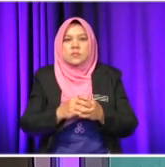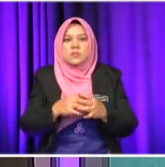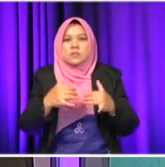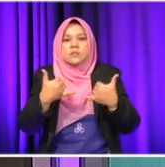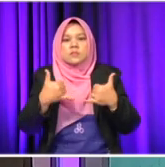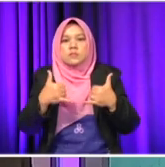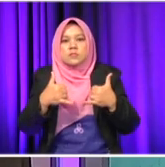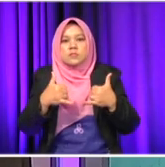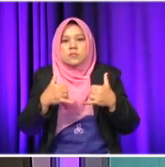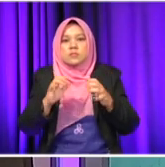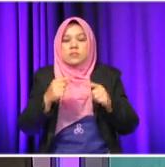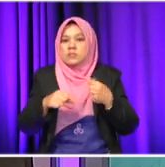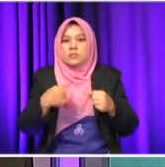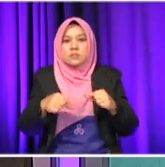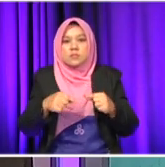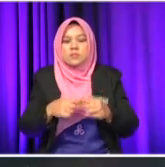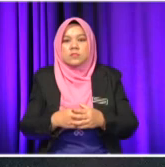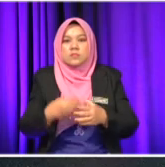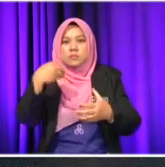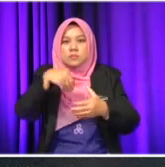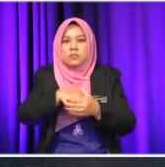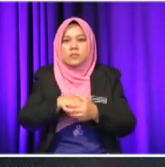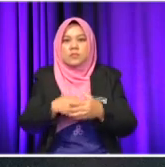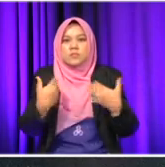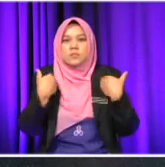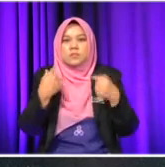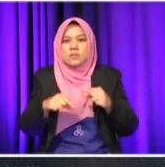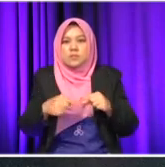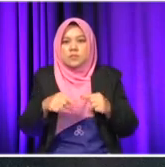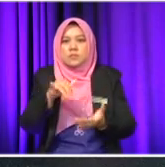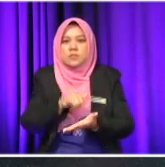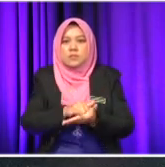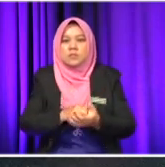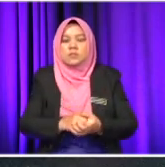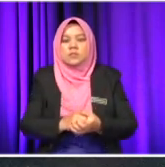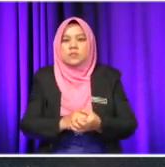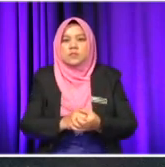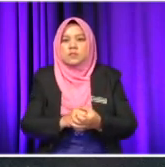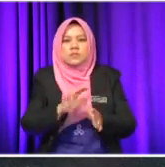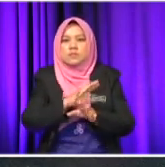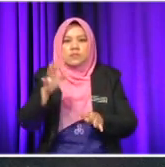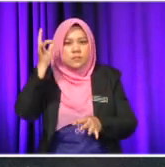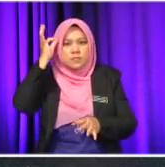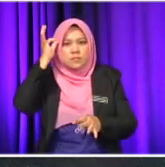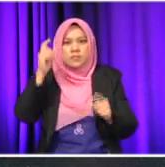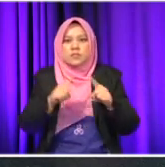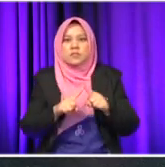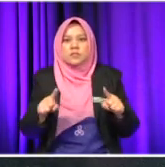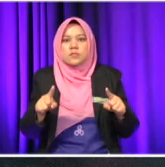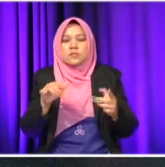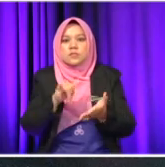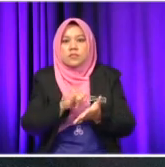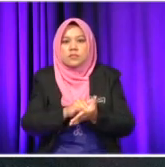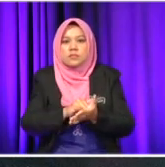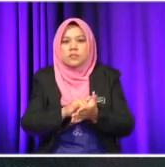permainan secara alamiah Tak pernah terfikir permainan tersebut di dalam permainan tersebut itu tak pernah terpikir tetapi itulah orang